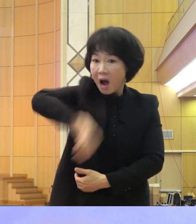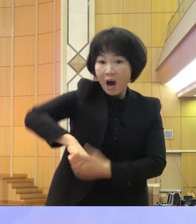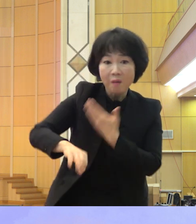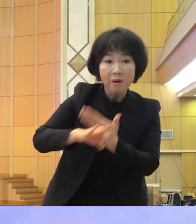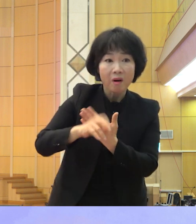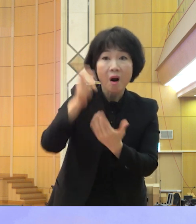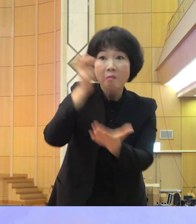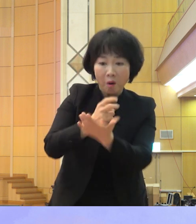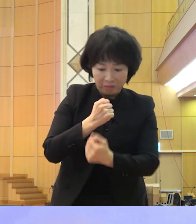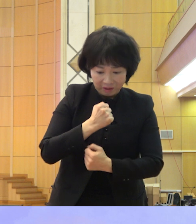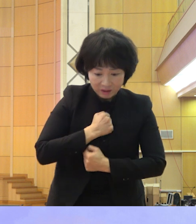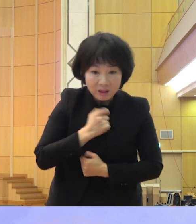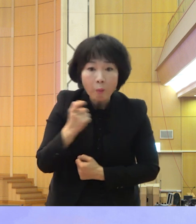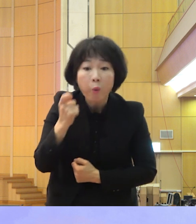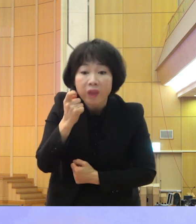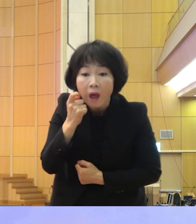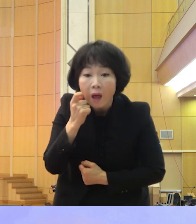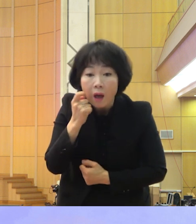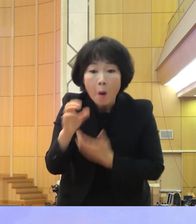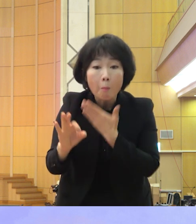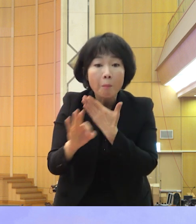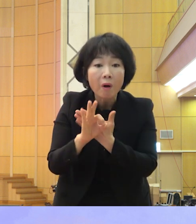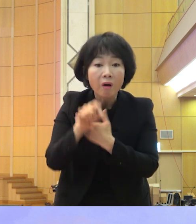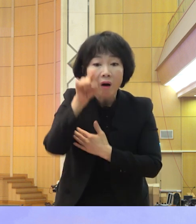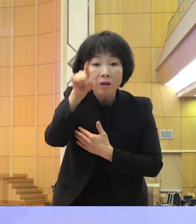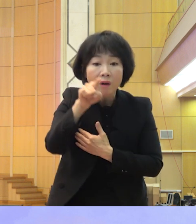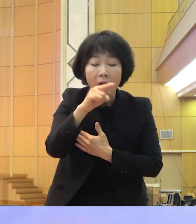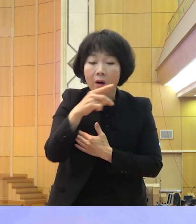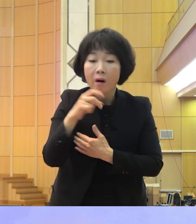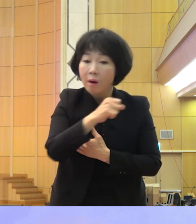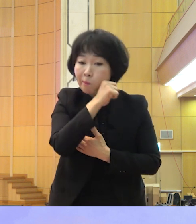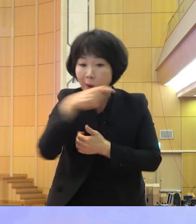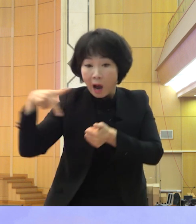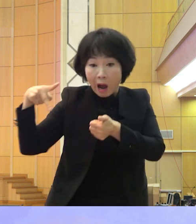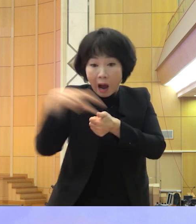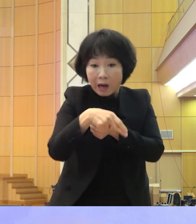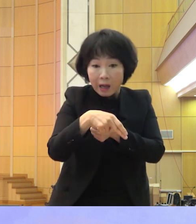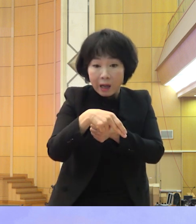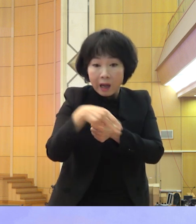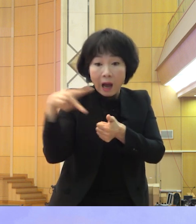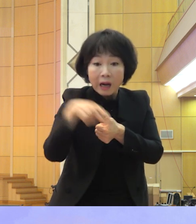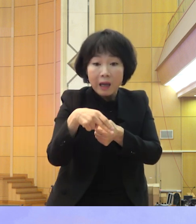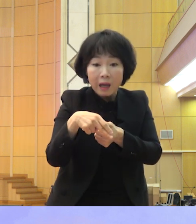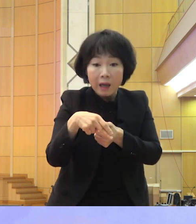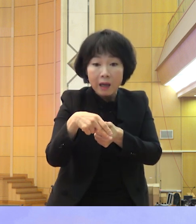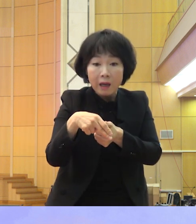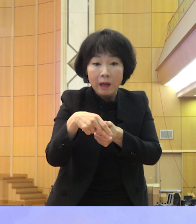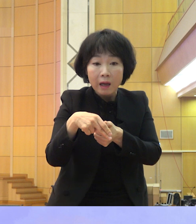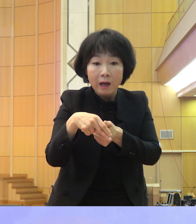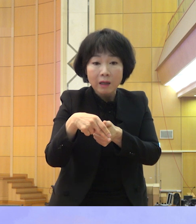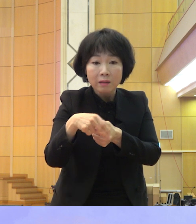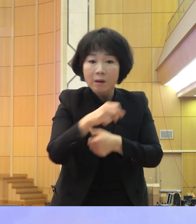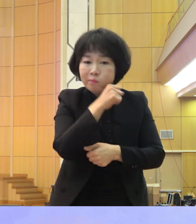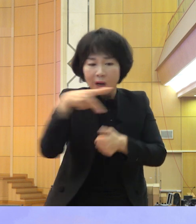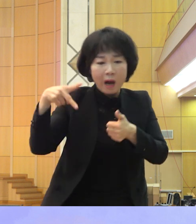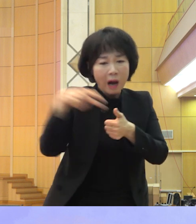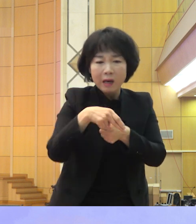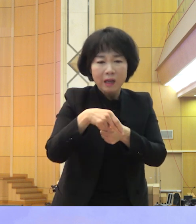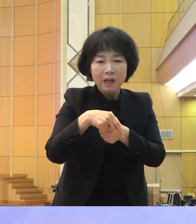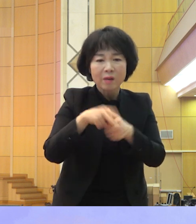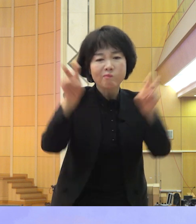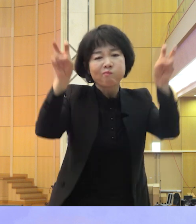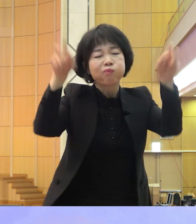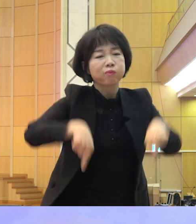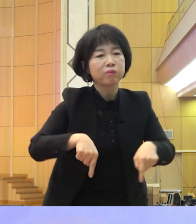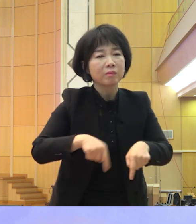범했단 말은 율법을 지키지 못하면 할례는 할례 받았다 하더라도 무할례가 된다